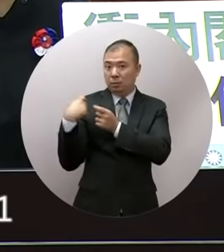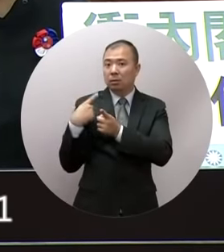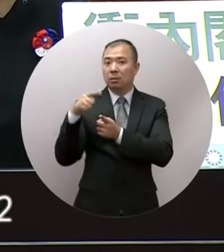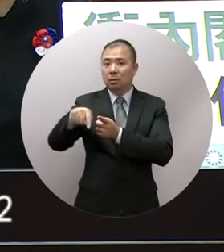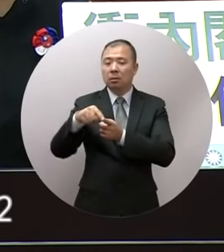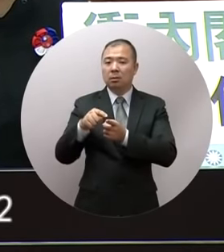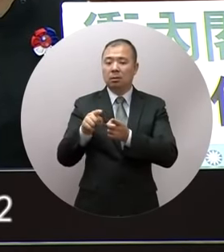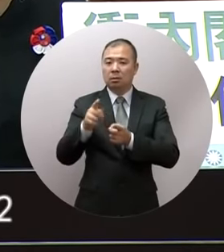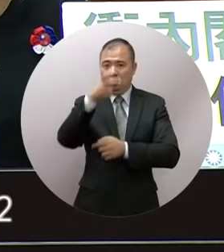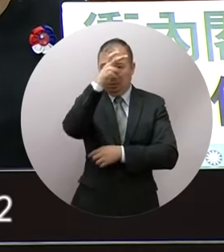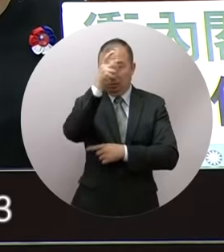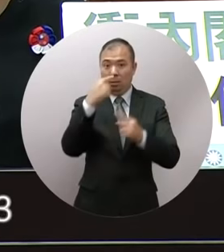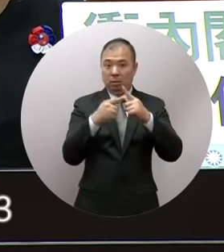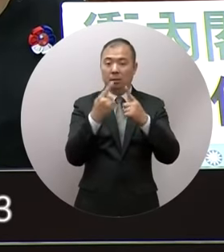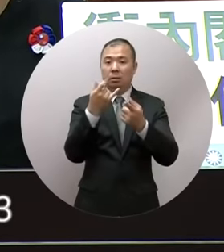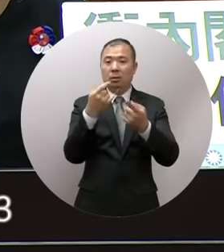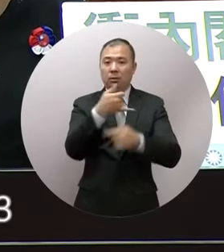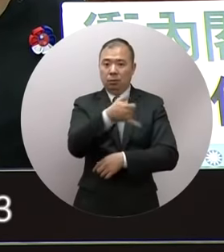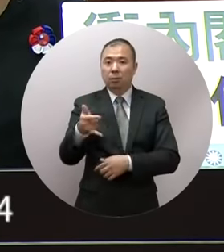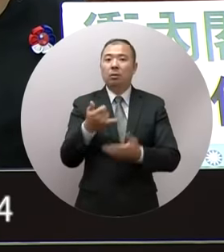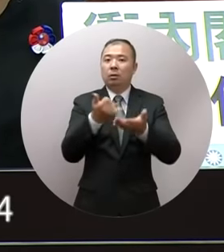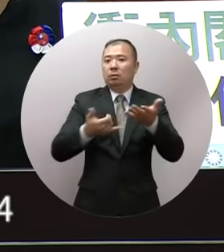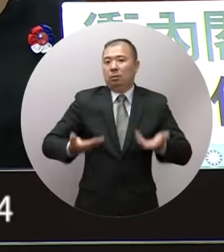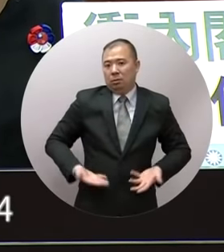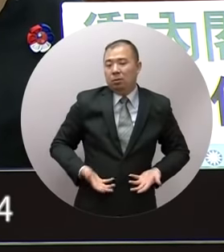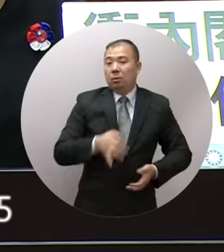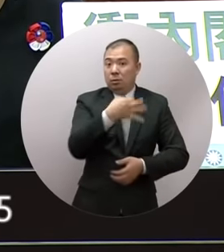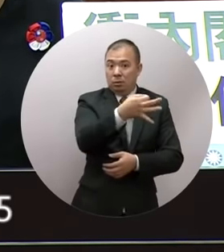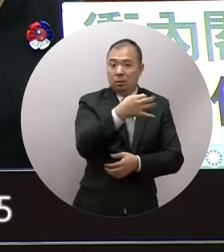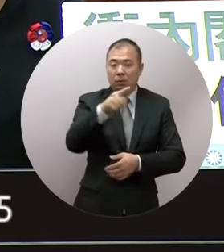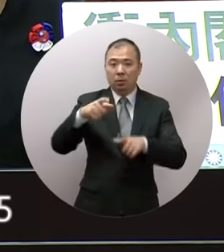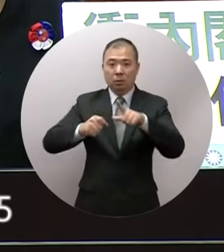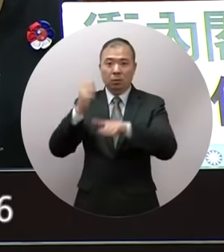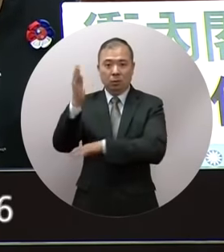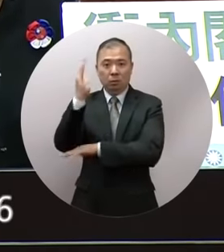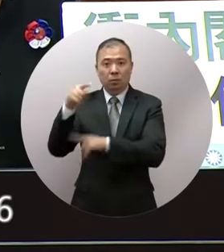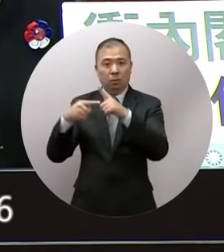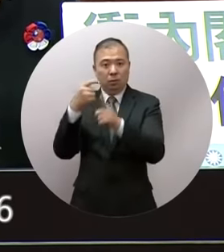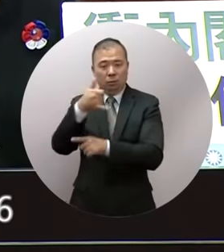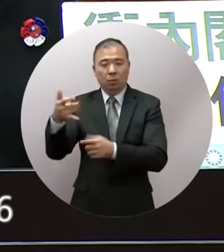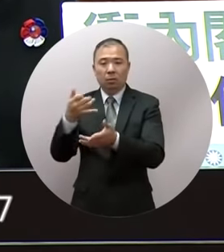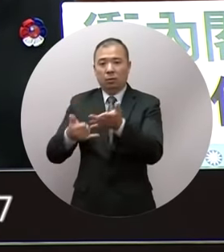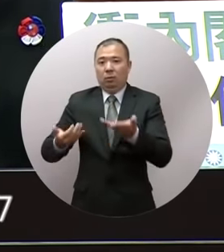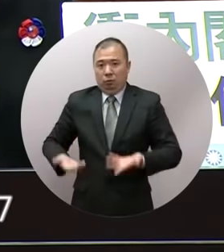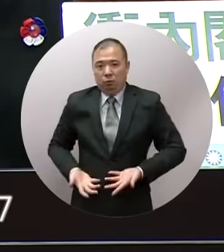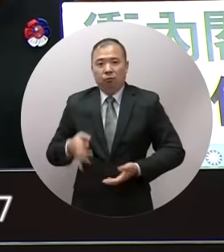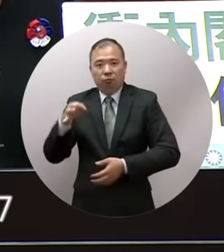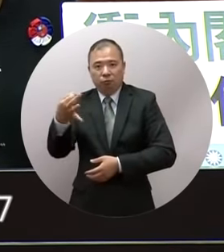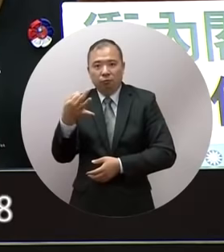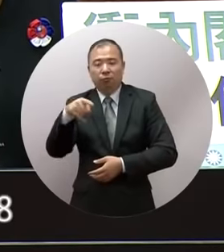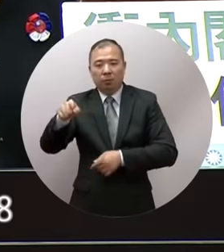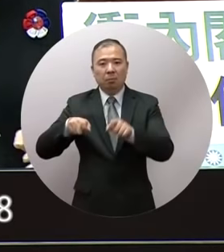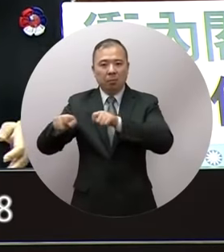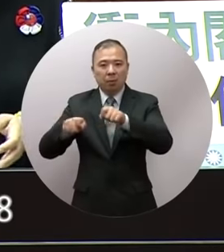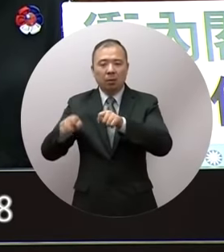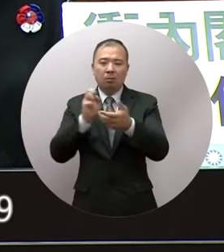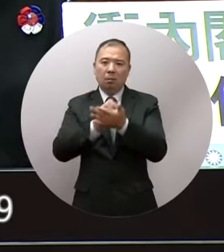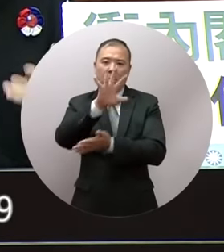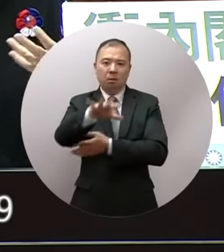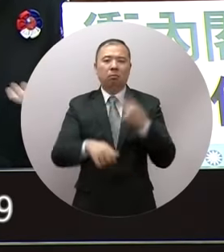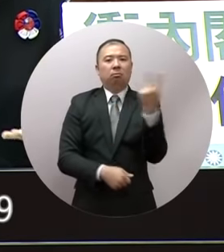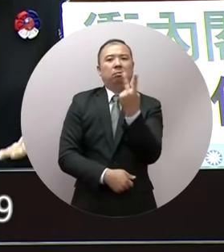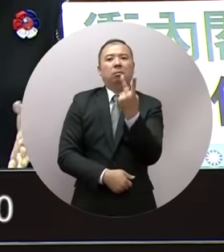叫做警察人员退休金与公务人员退休金分开处理的方案报告了，这一根出来了嘛，但